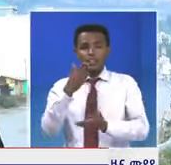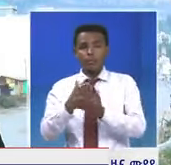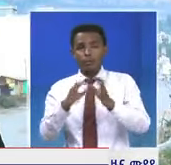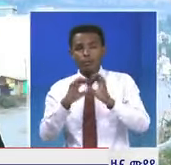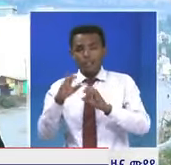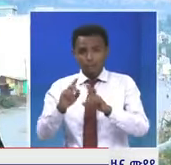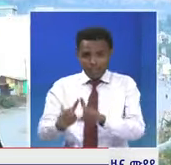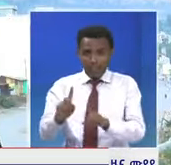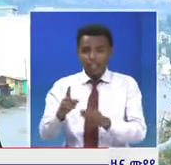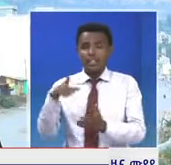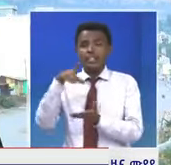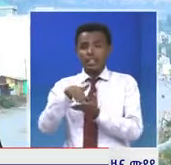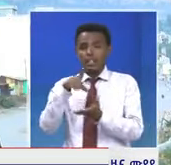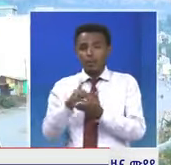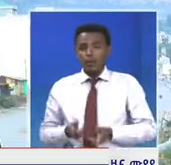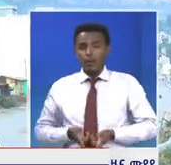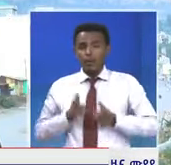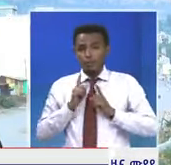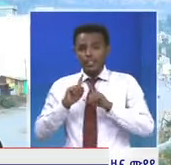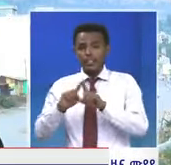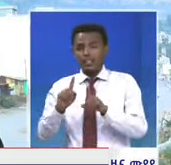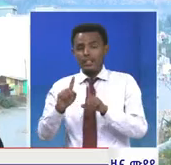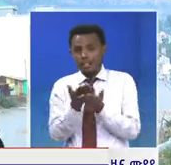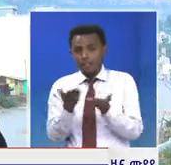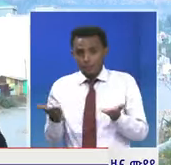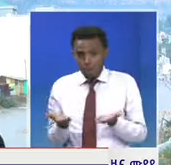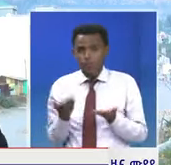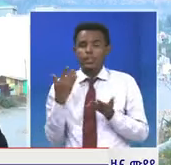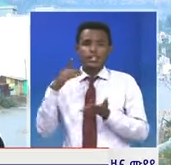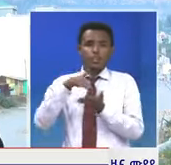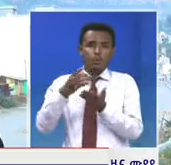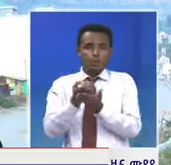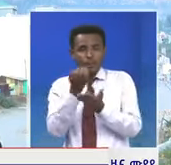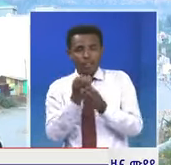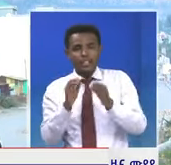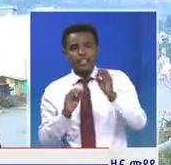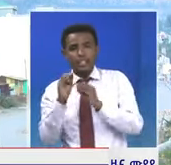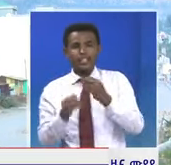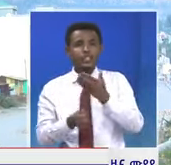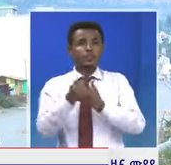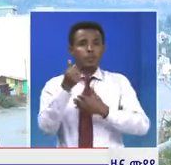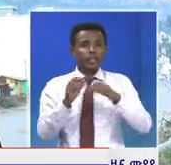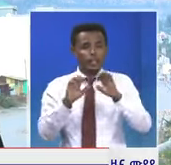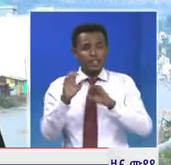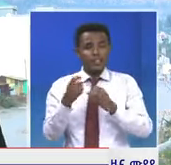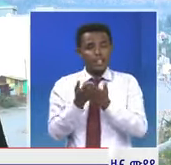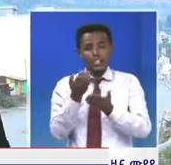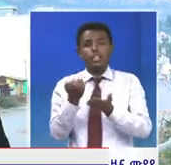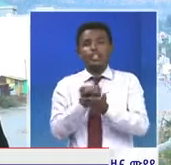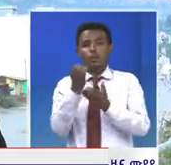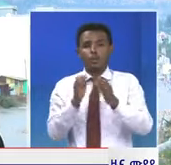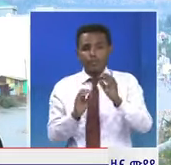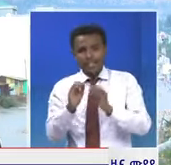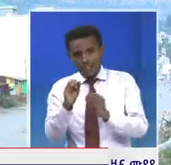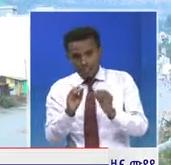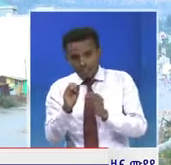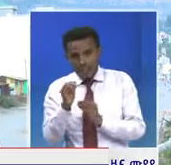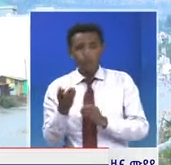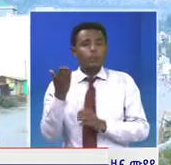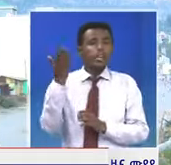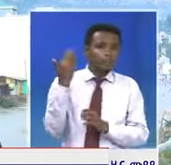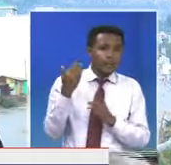የከተማ ኗሮች ኢኮኖሚያዊ እንቅስቃሴ እንዲጎዳ እንዳደረገው ነው እንግዲህ የገለጹልን ይህንን የኢኮኖሚ እንቅስቃሴም ወደ